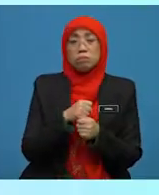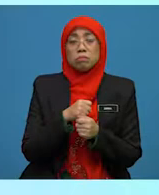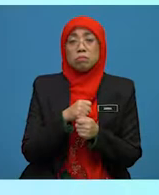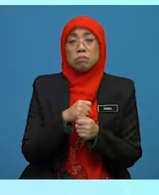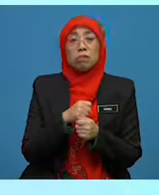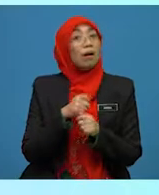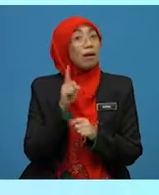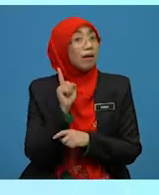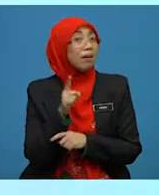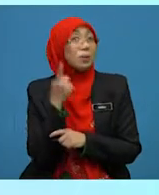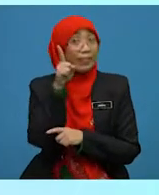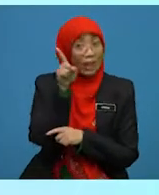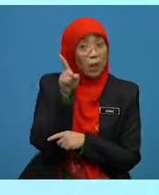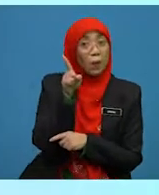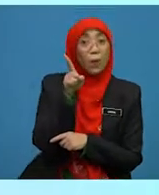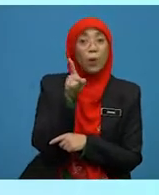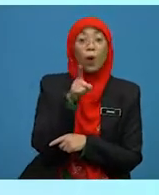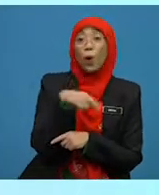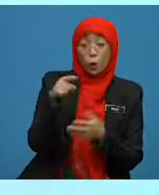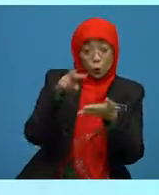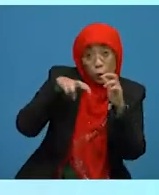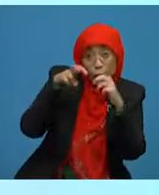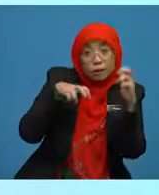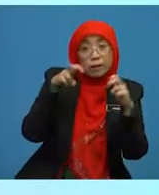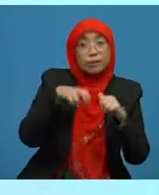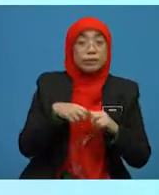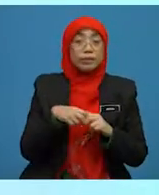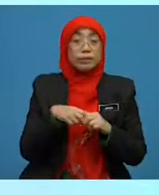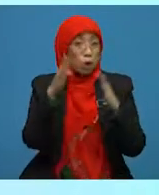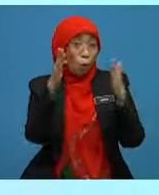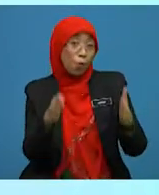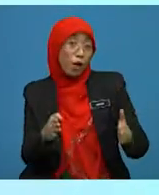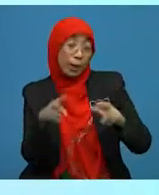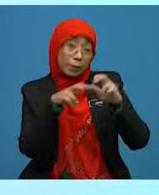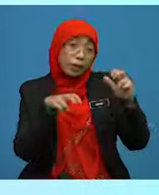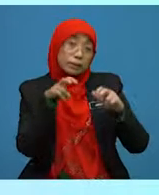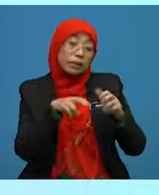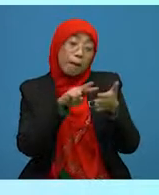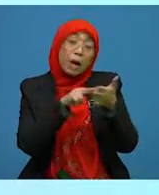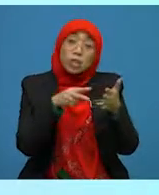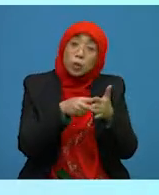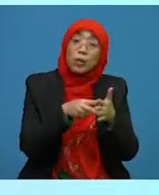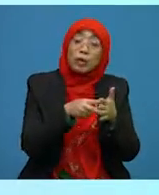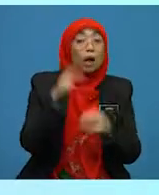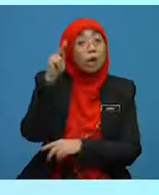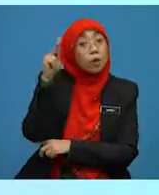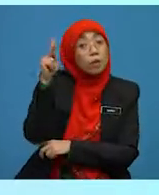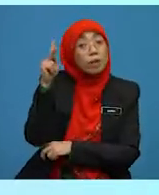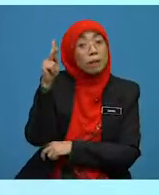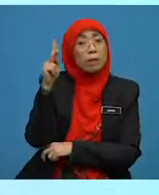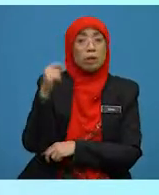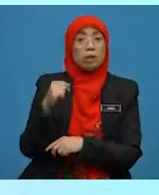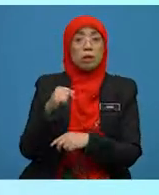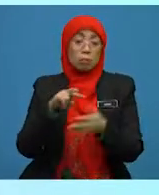Ya, menurut Jesse Richards dan Richards W, semantik ialah kajian tentang